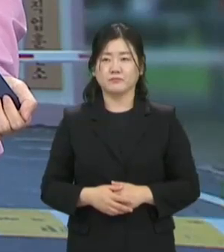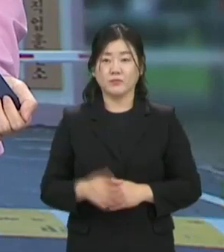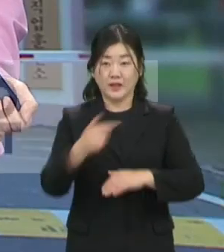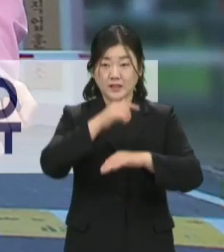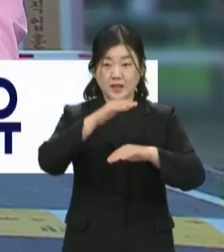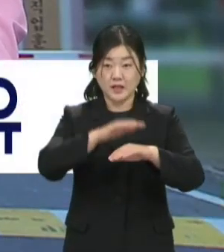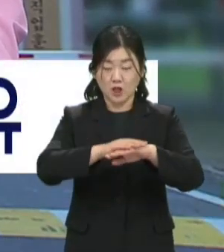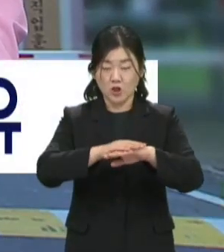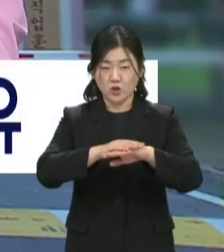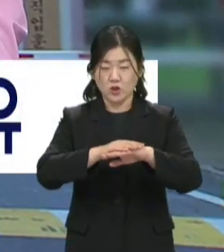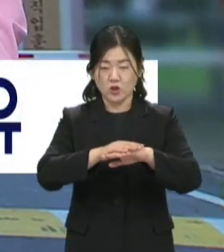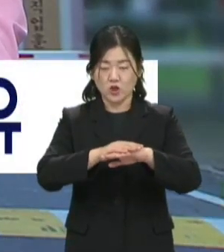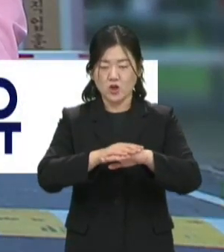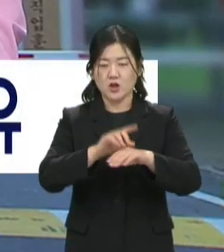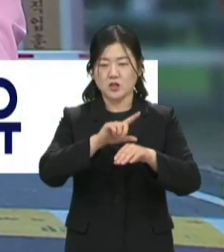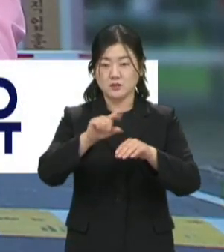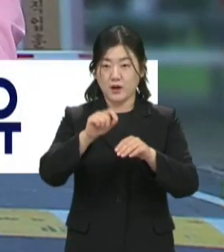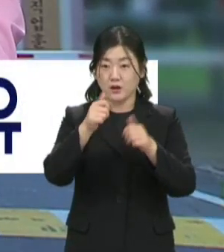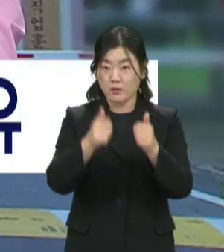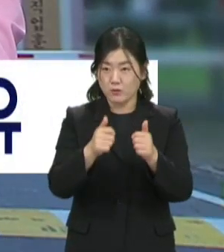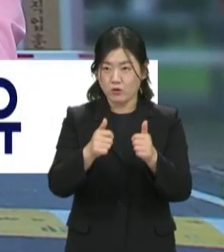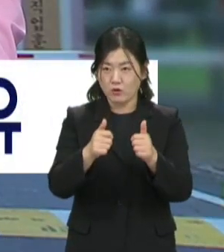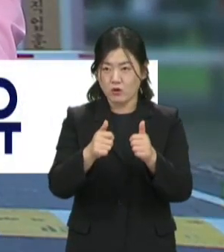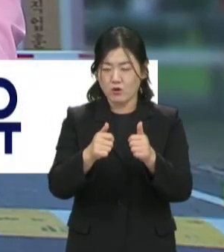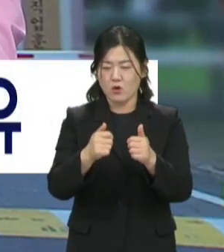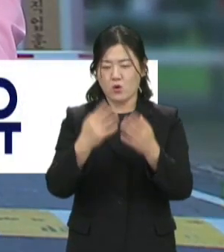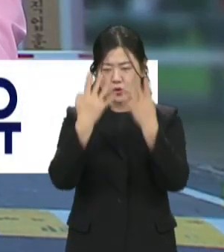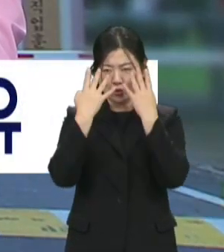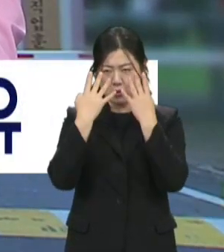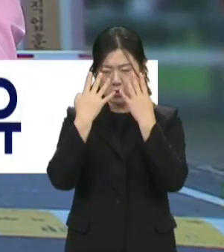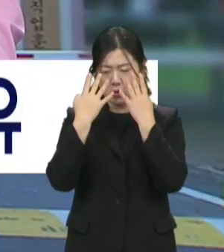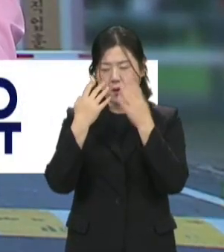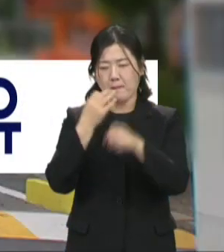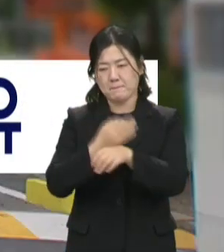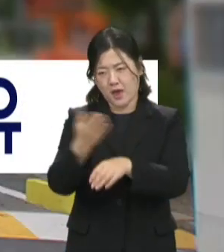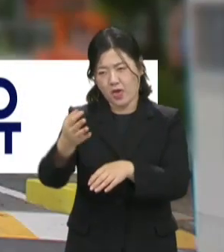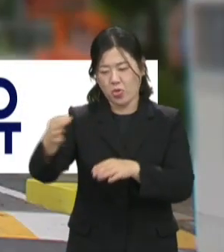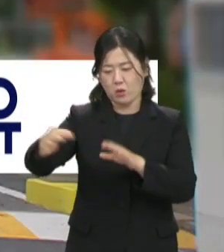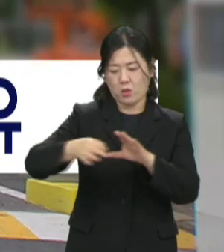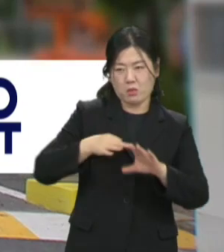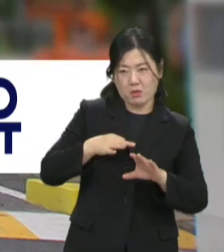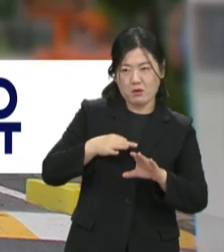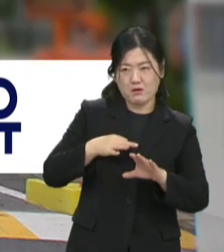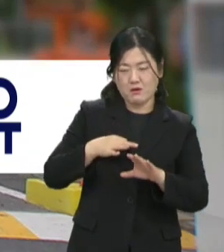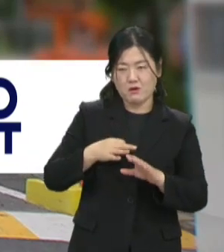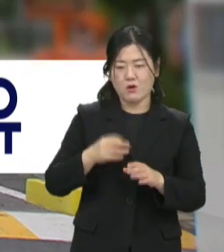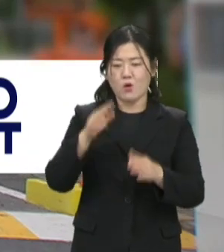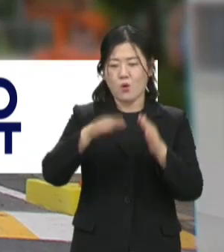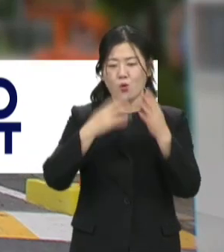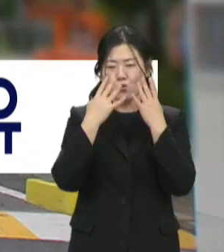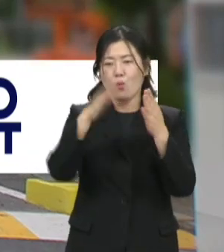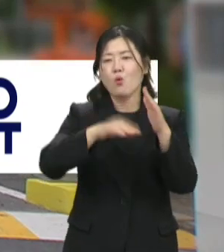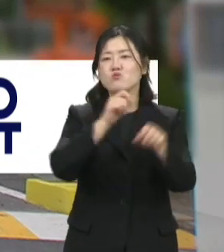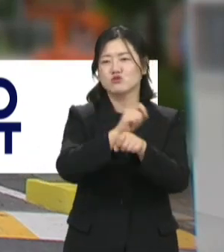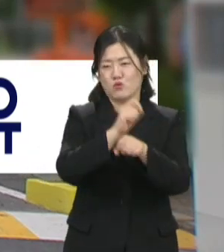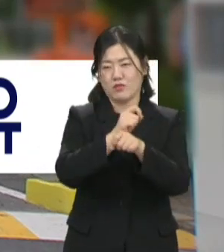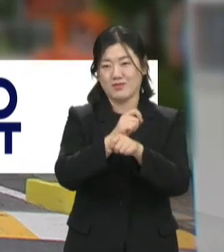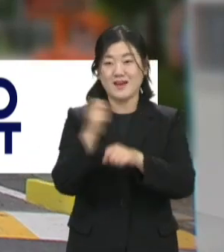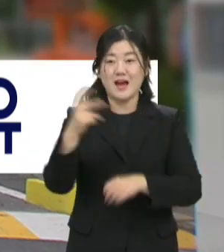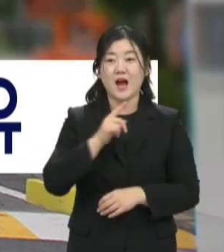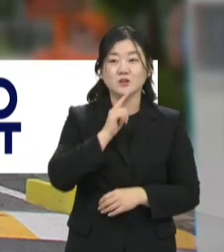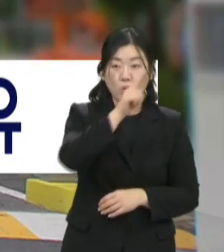대전지법 형사 3부는 교도소 수감자의 편의를 봐주고 금품을 받은 혐의로 기소된 교정직 공무원에 대한